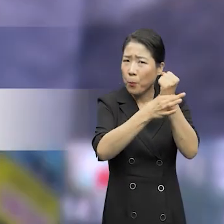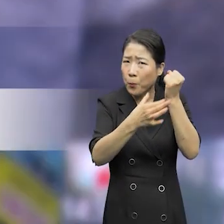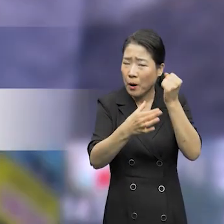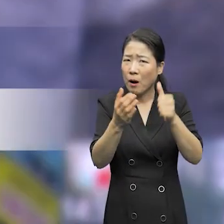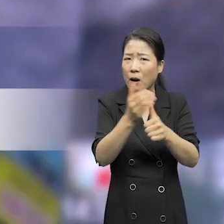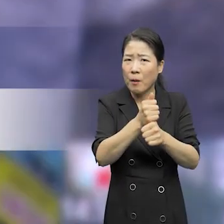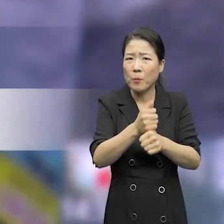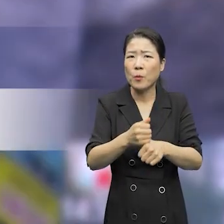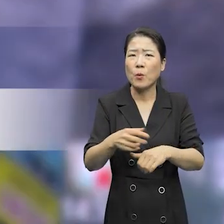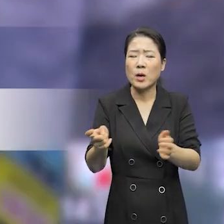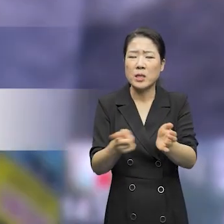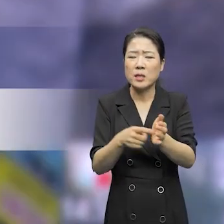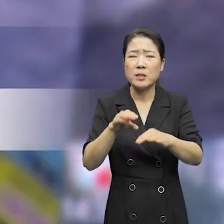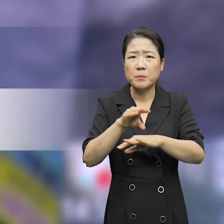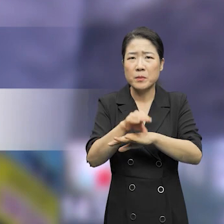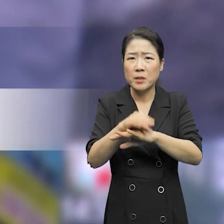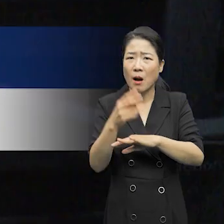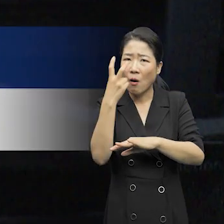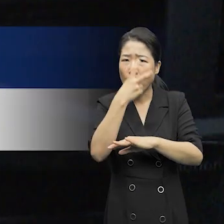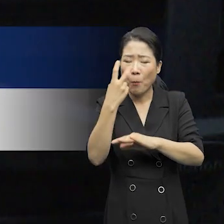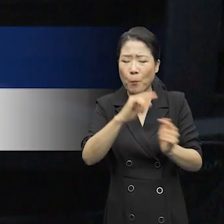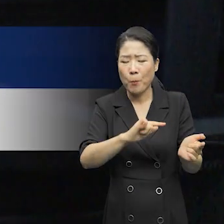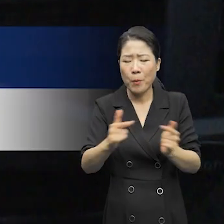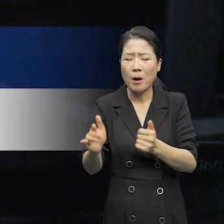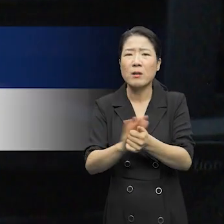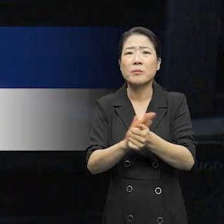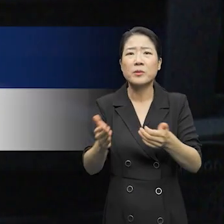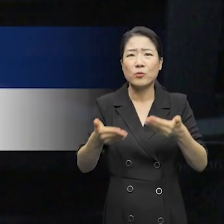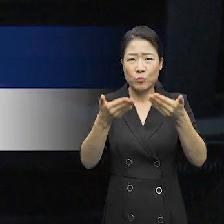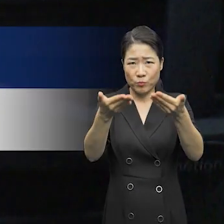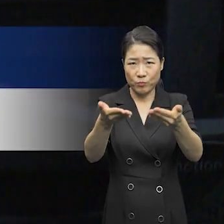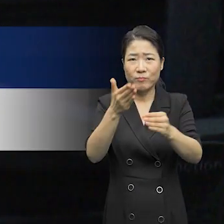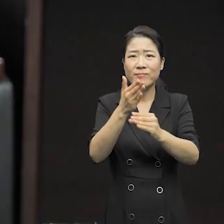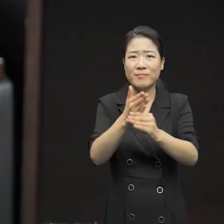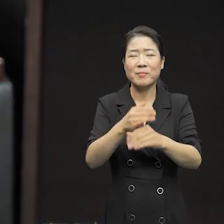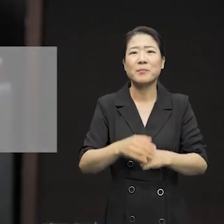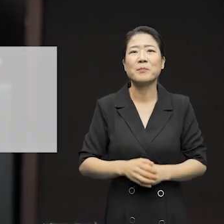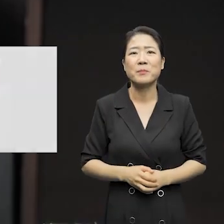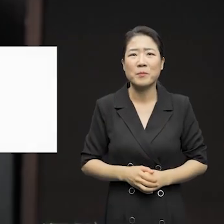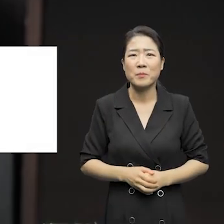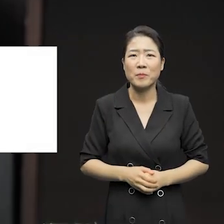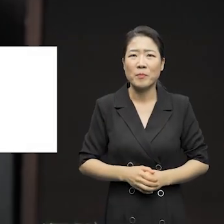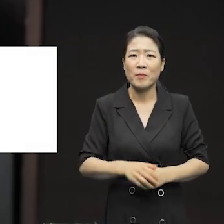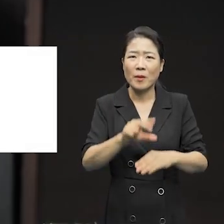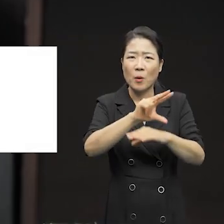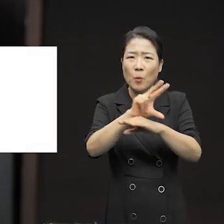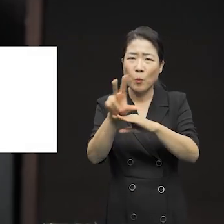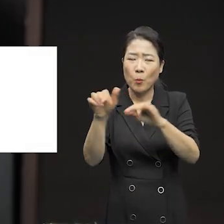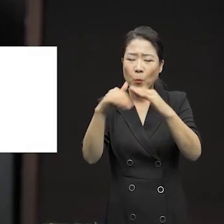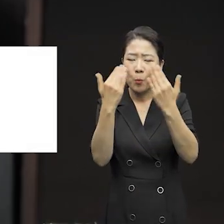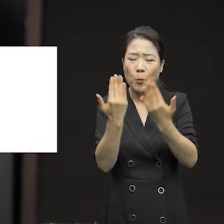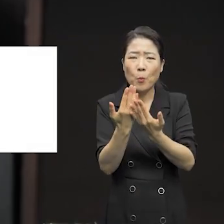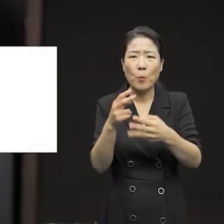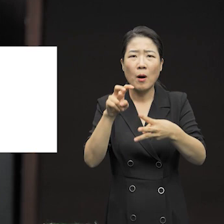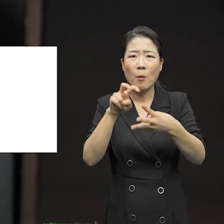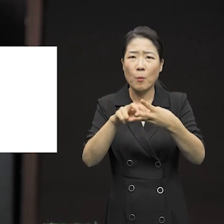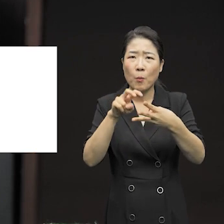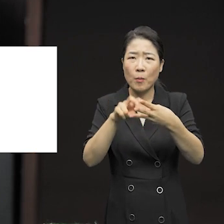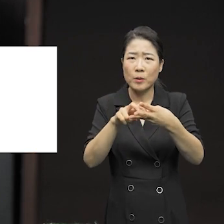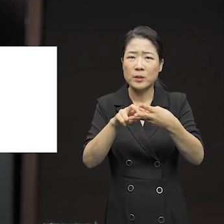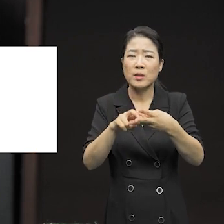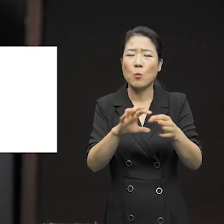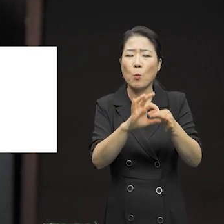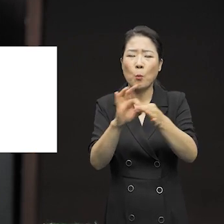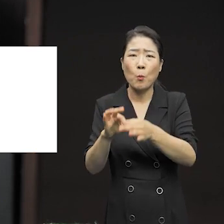검거 긴급 수배 차량 검색 등 다양한 서비스를 제공하고 있습니다 광주 CCTV 통합관제센터는